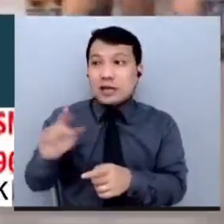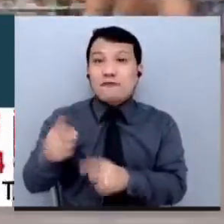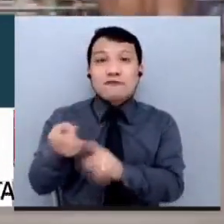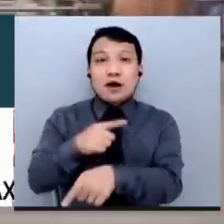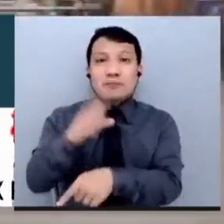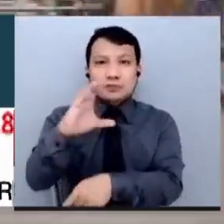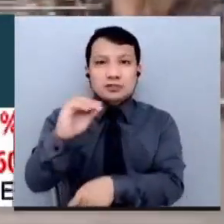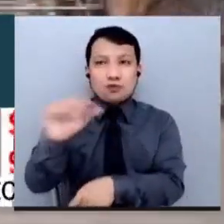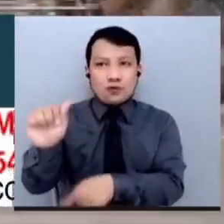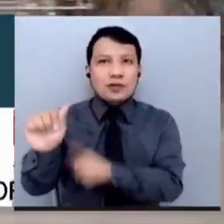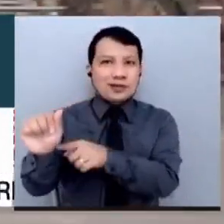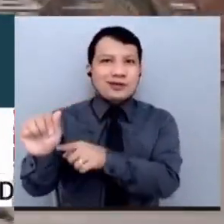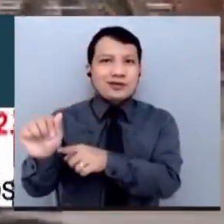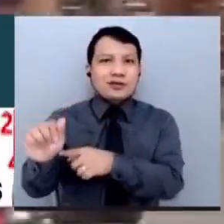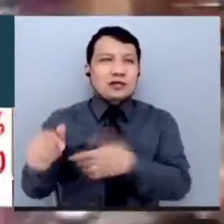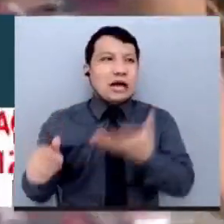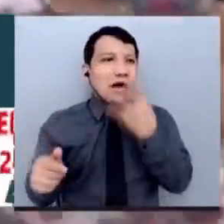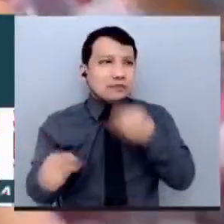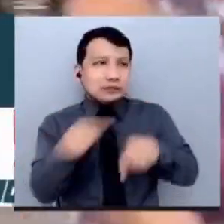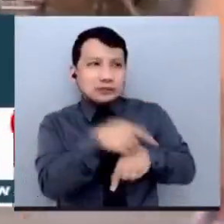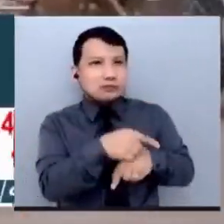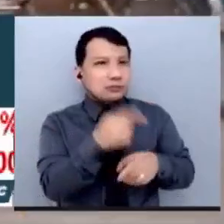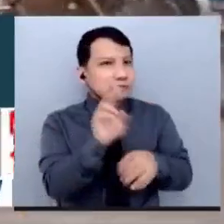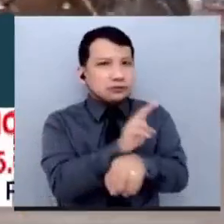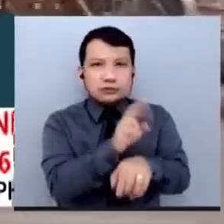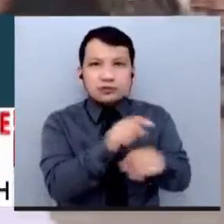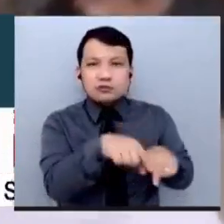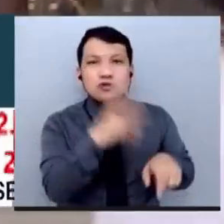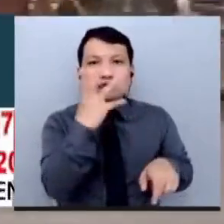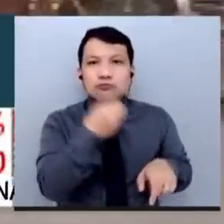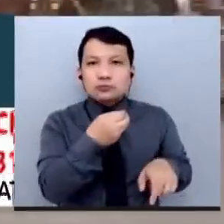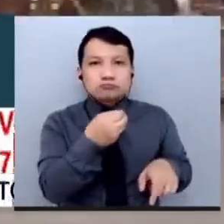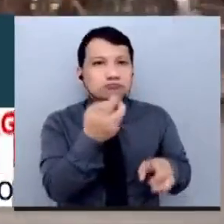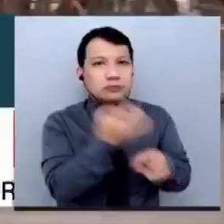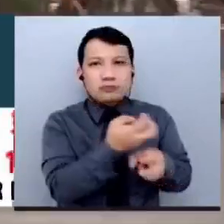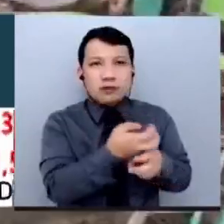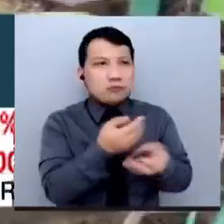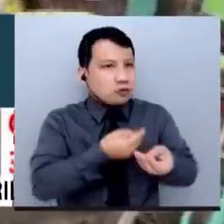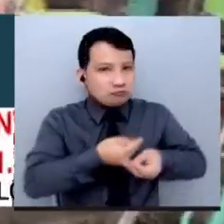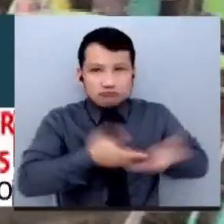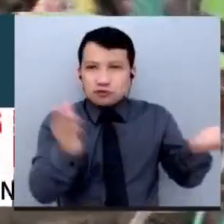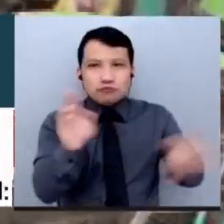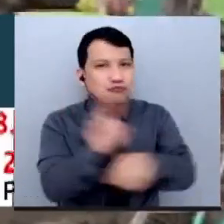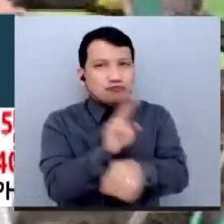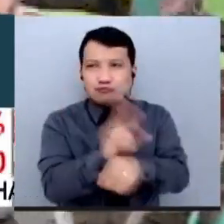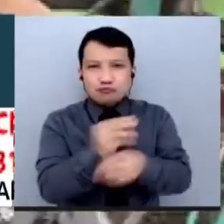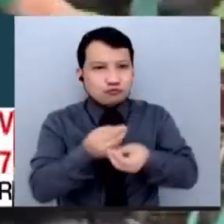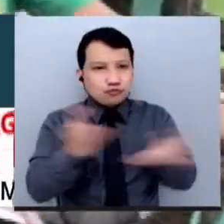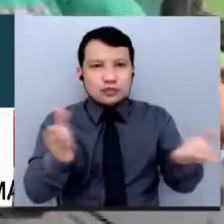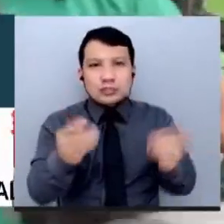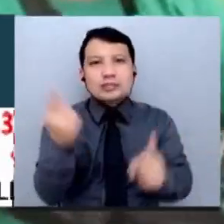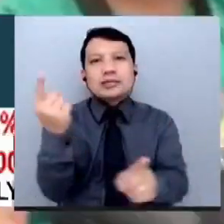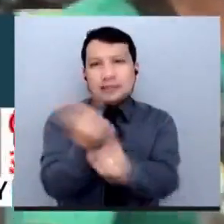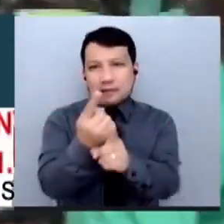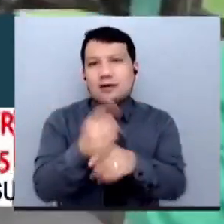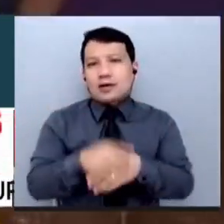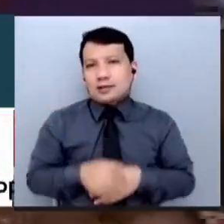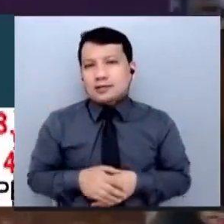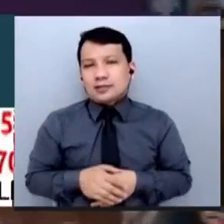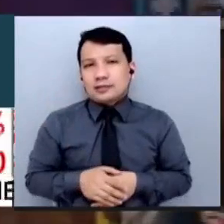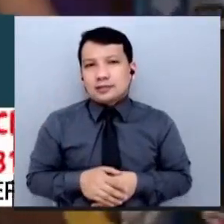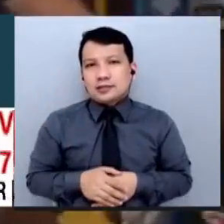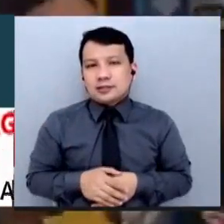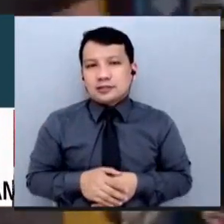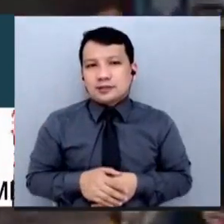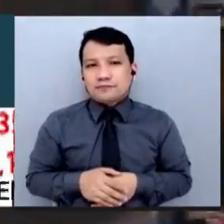sino mahihirapan? Yung tao. So ang pinag-usapan dito is gastusin yung budget sa maayos na paraan. And number two,